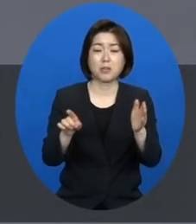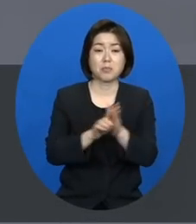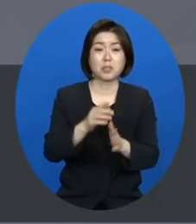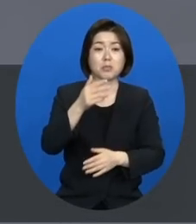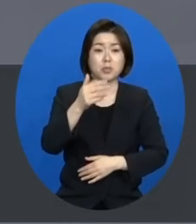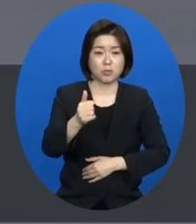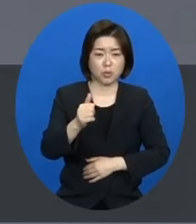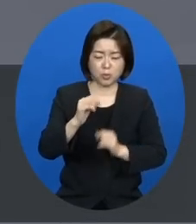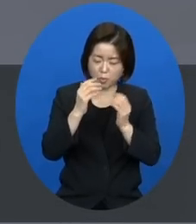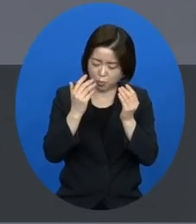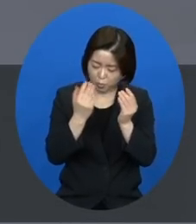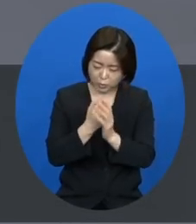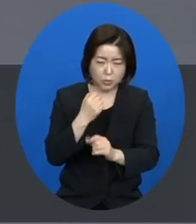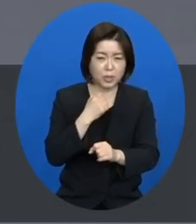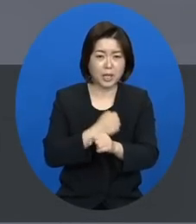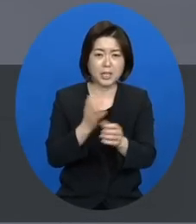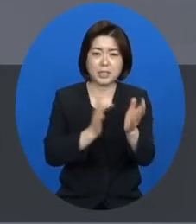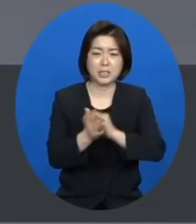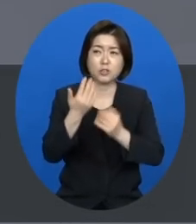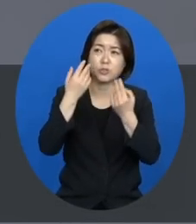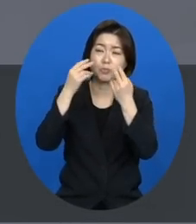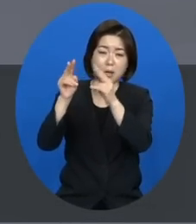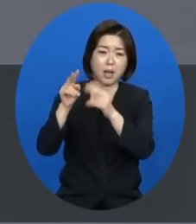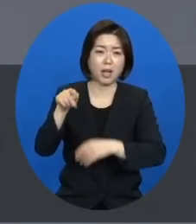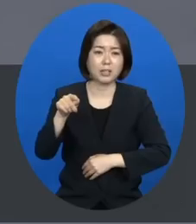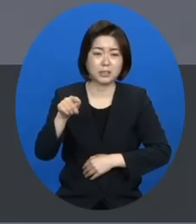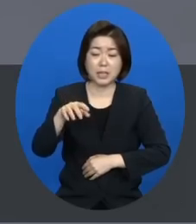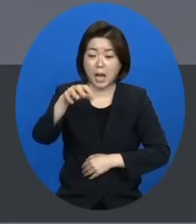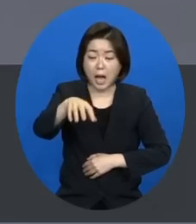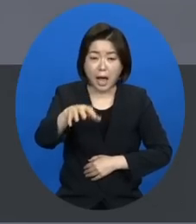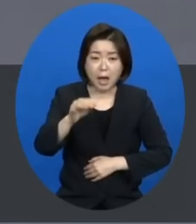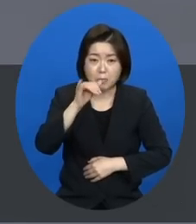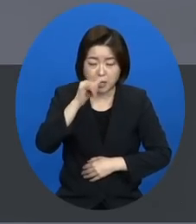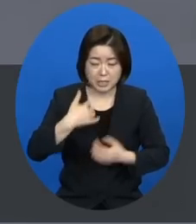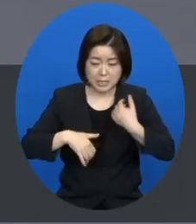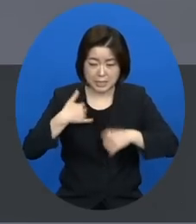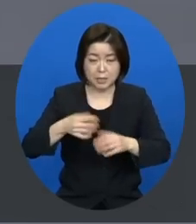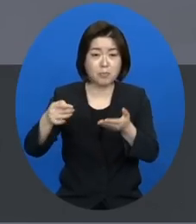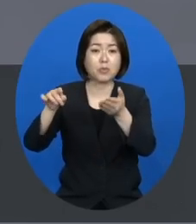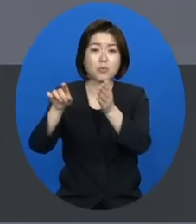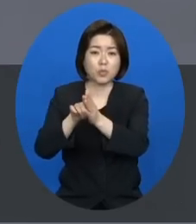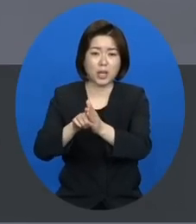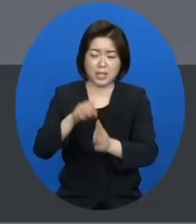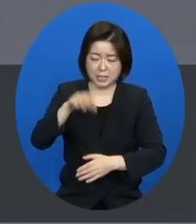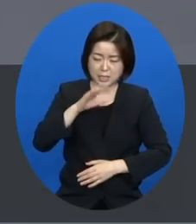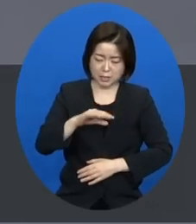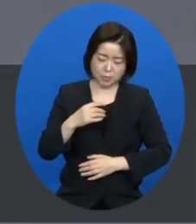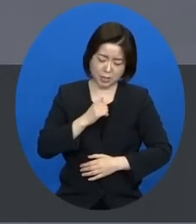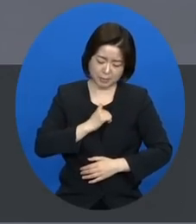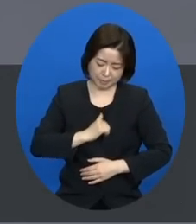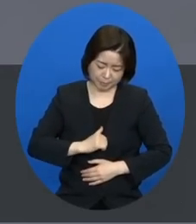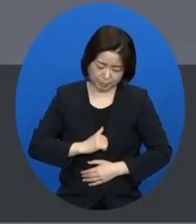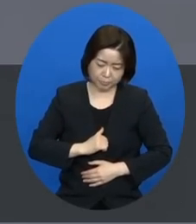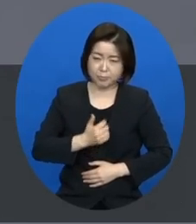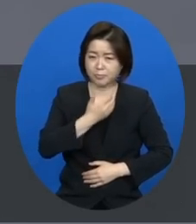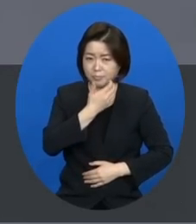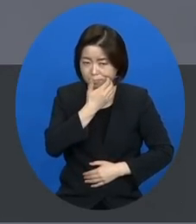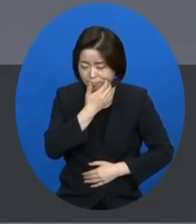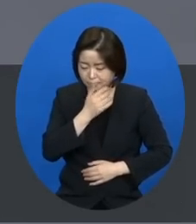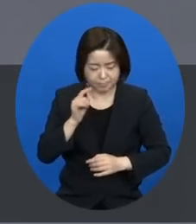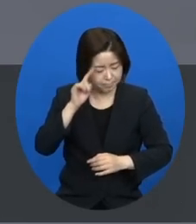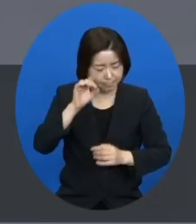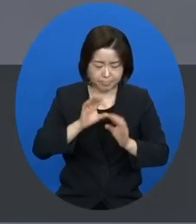주여 온전하게 하신 예수를 바라보자. 그는 그 앞에 있는 기쁨을 위하여 십자가를 참아서 부끄러움을